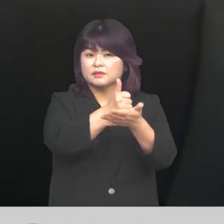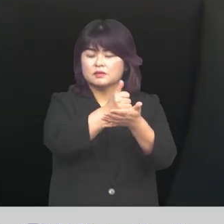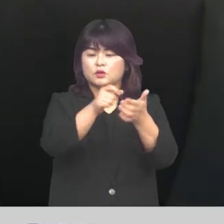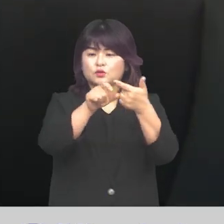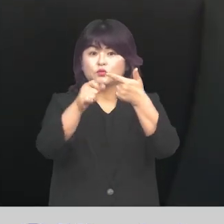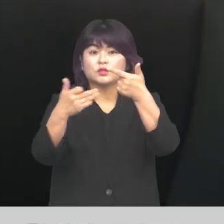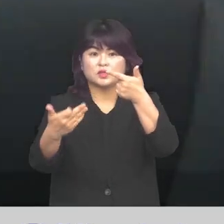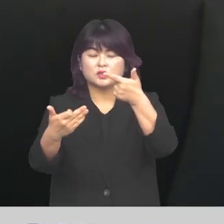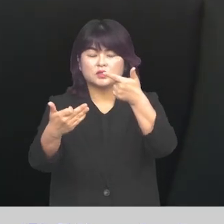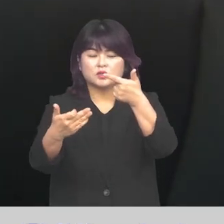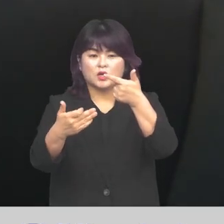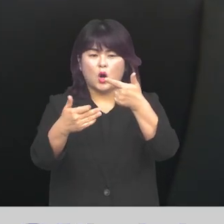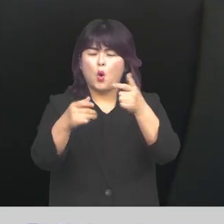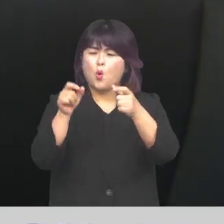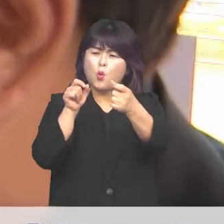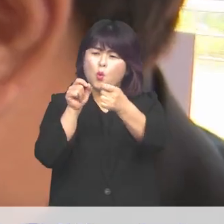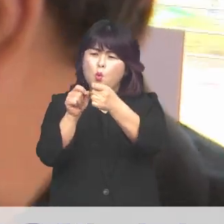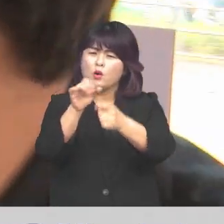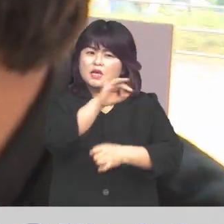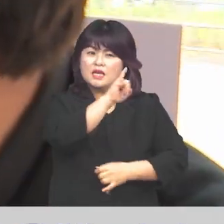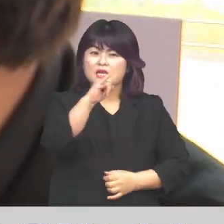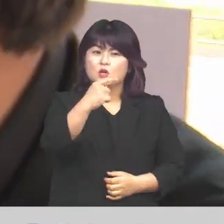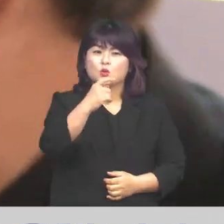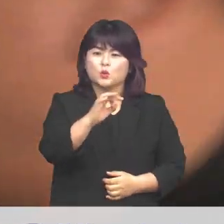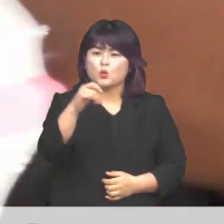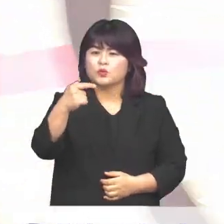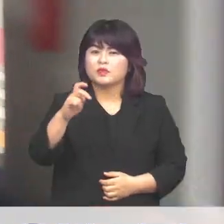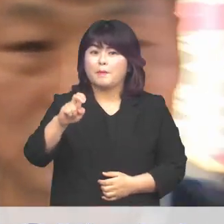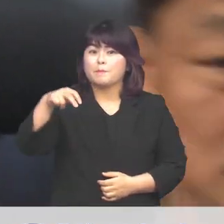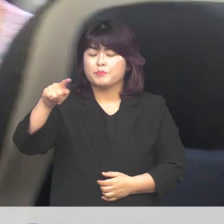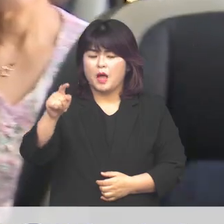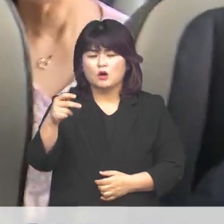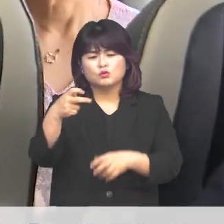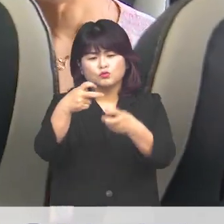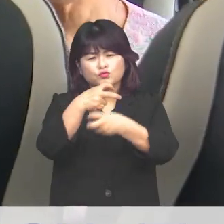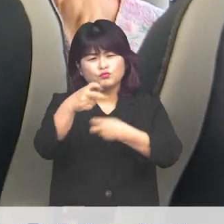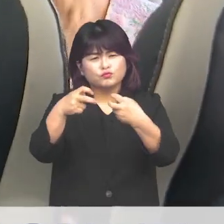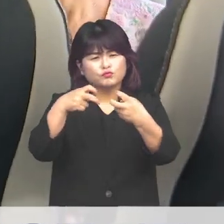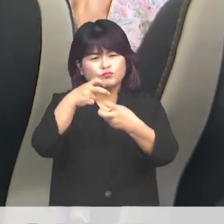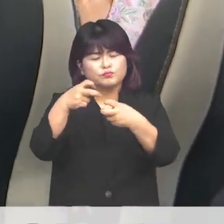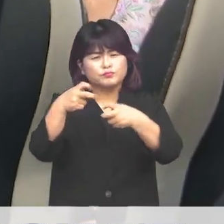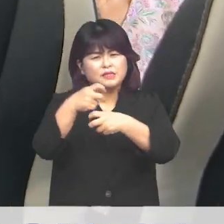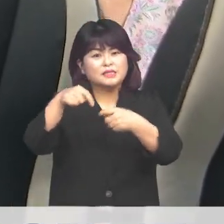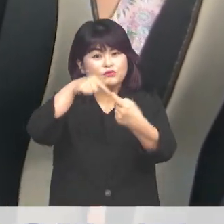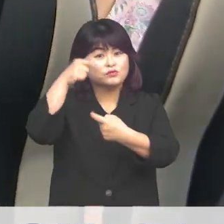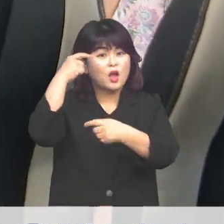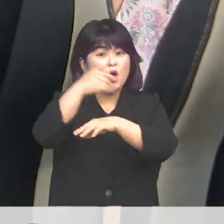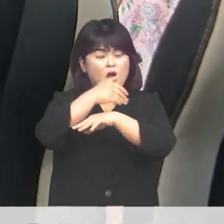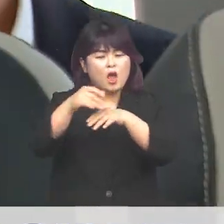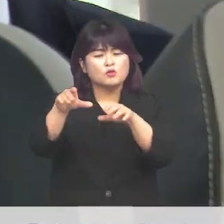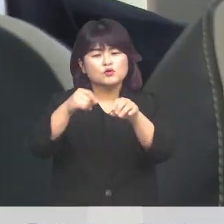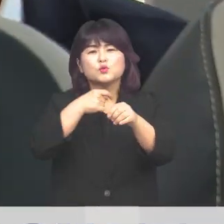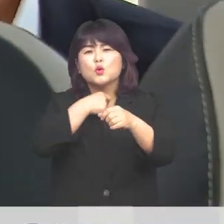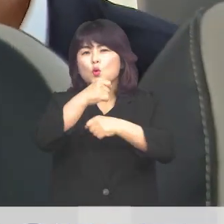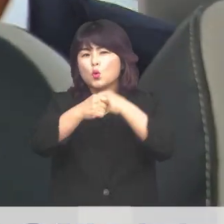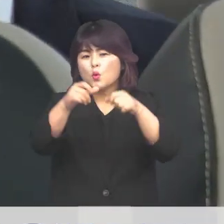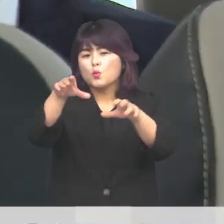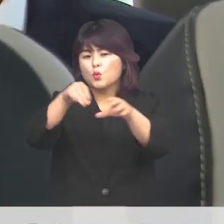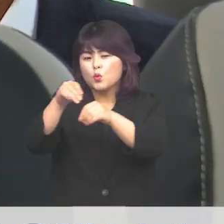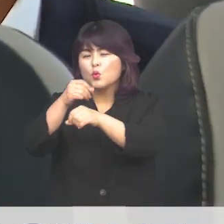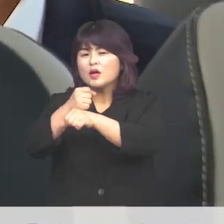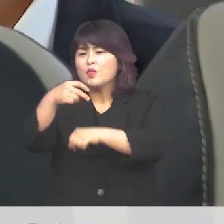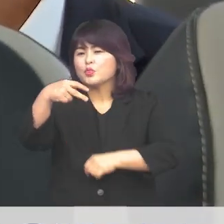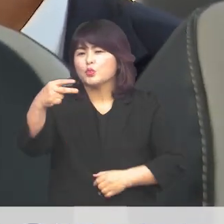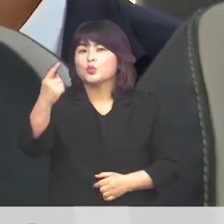이상일 용인특례시장은 지난 19일 조만간 이동 남사읍에서 운영을 시작하는 수요응답형 버스, 똑버스의 운행과